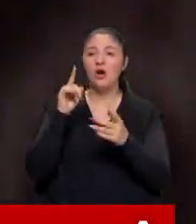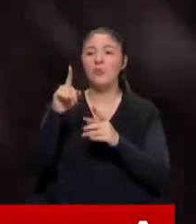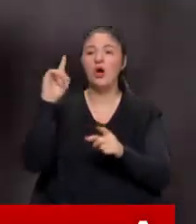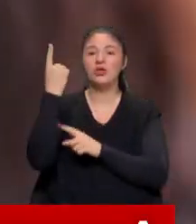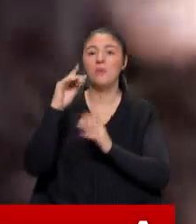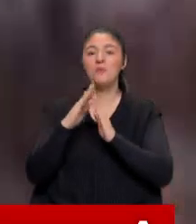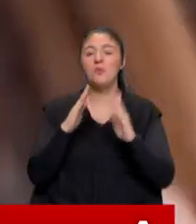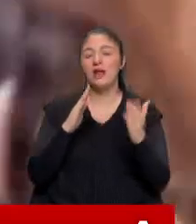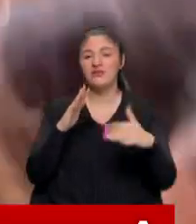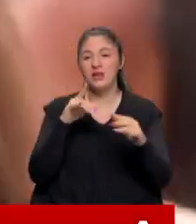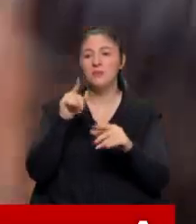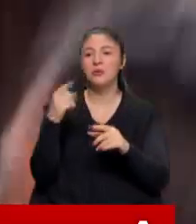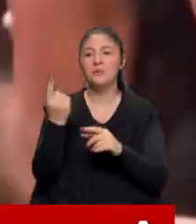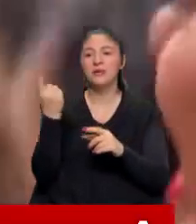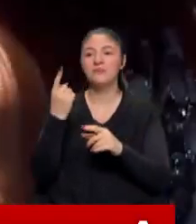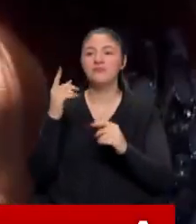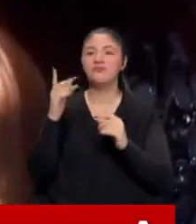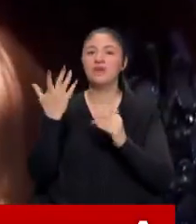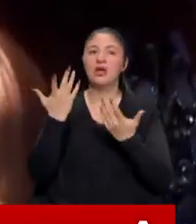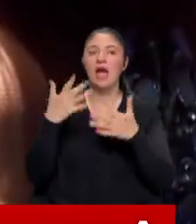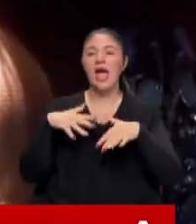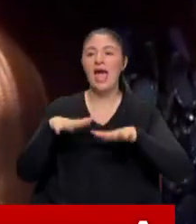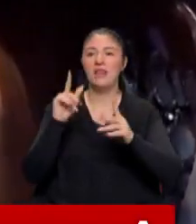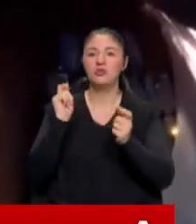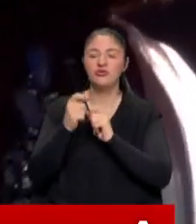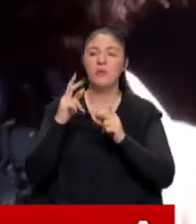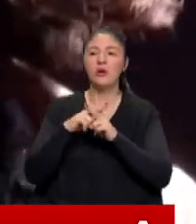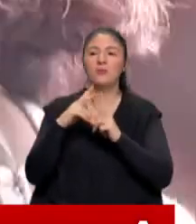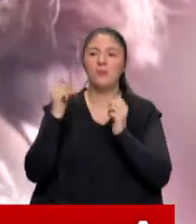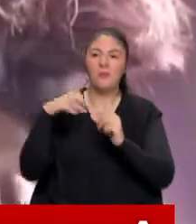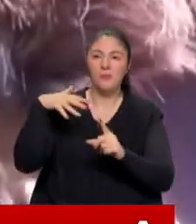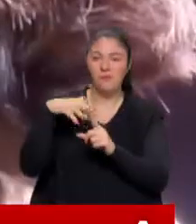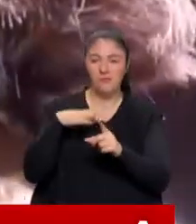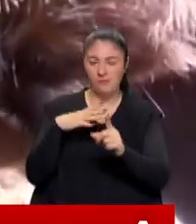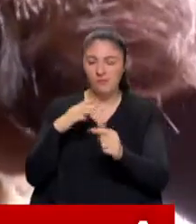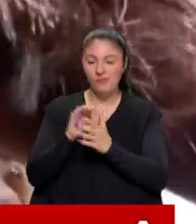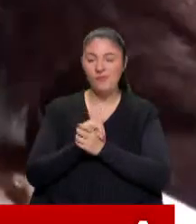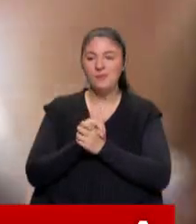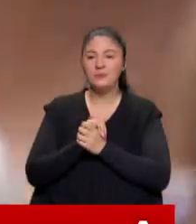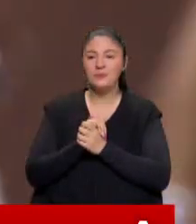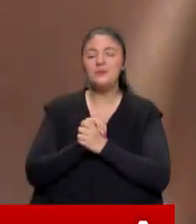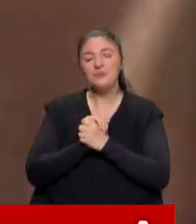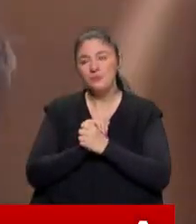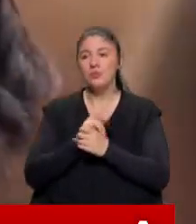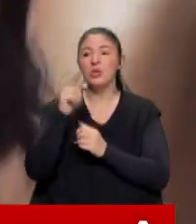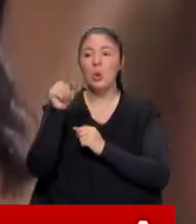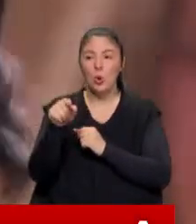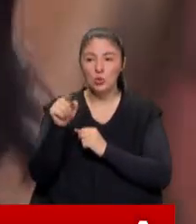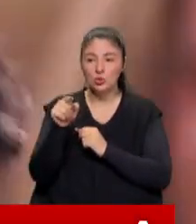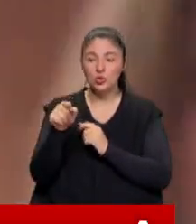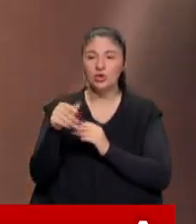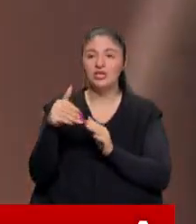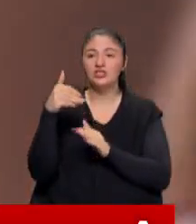rejiminin muhalifleri bunu bir rejim karşıtı gösterilere çevirdi ve polisin sert müdahaleleri de vardı. Şimdi onu